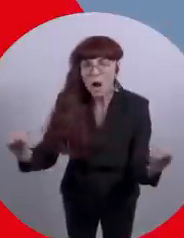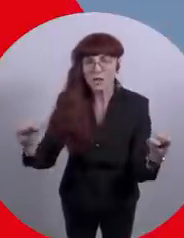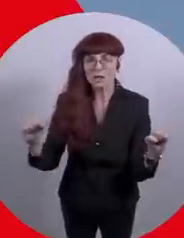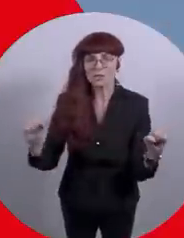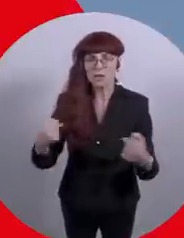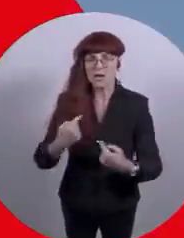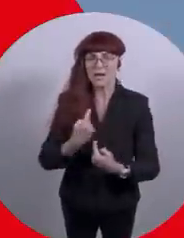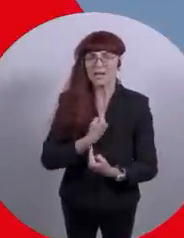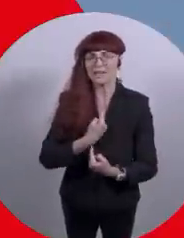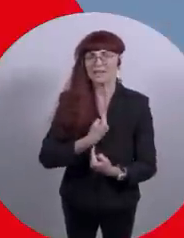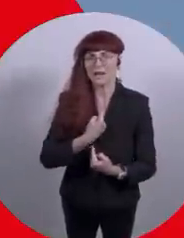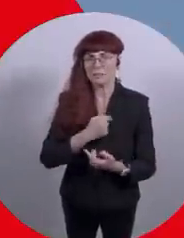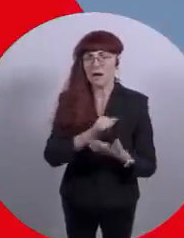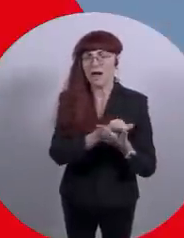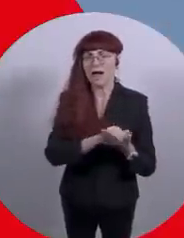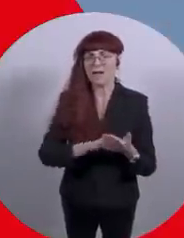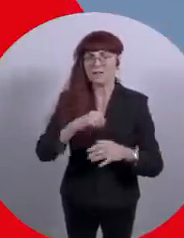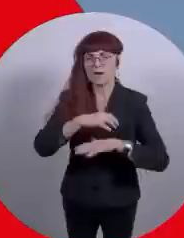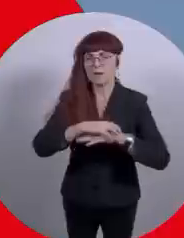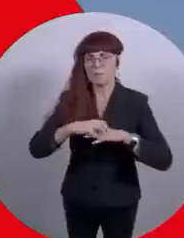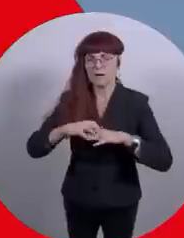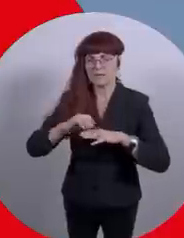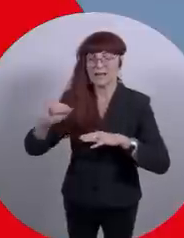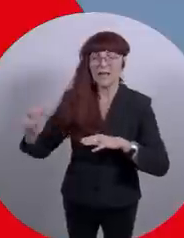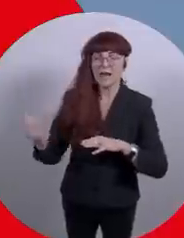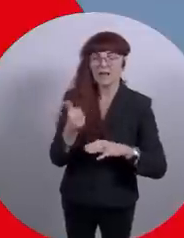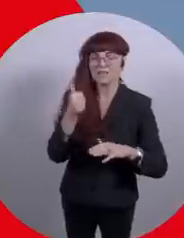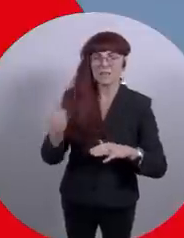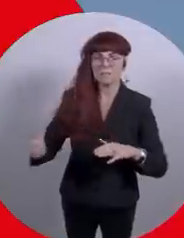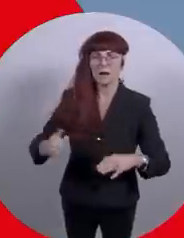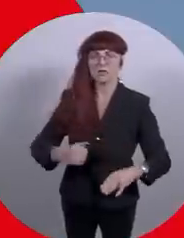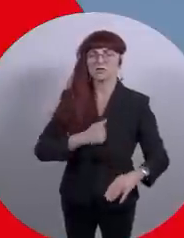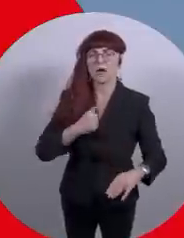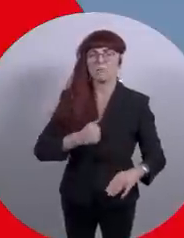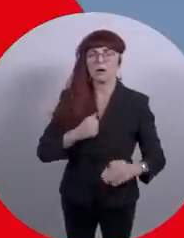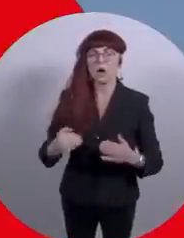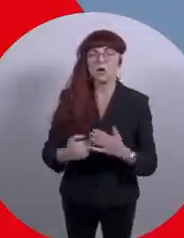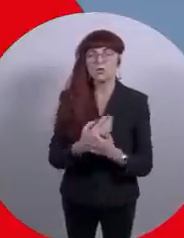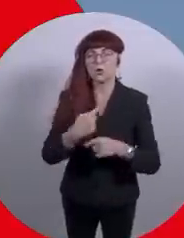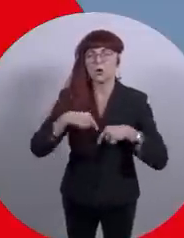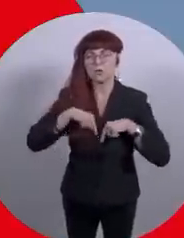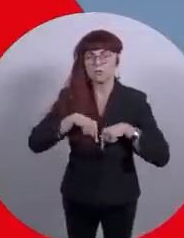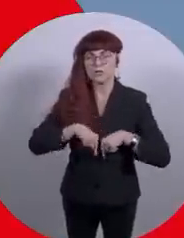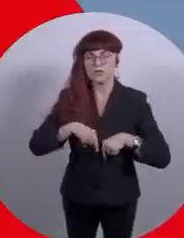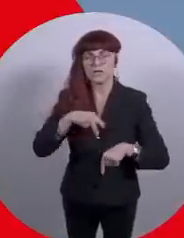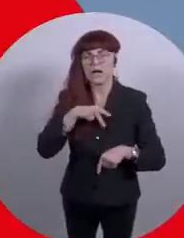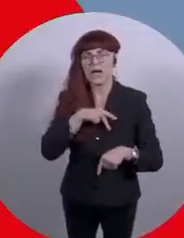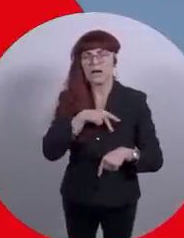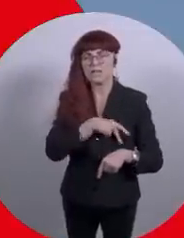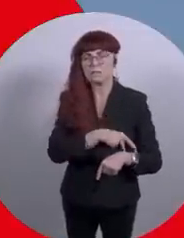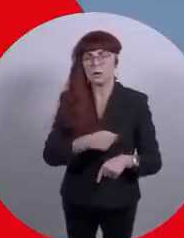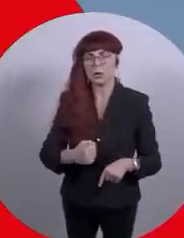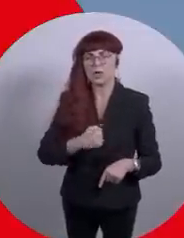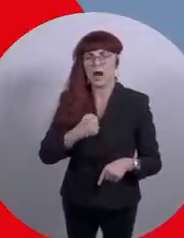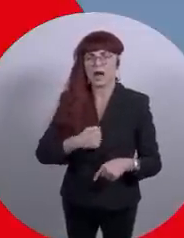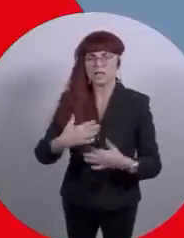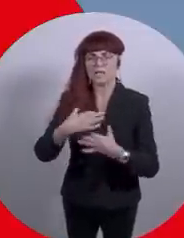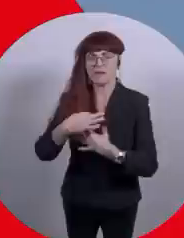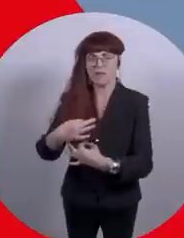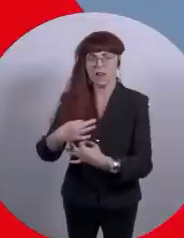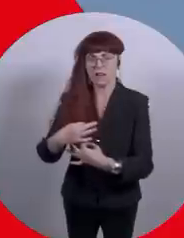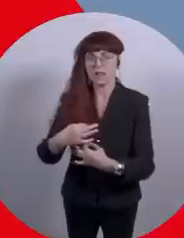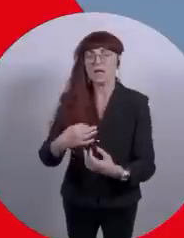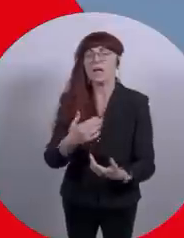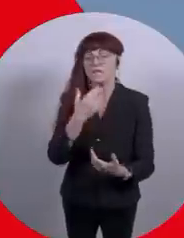selber Anfang März als erst in der Steiermark als neue Vorsitzende der SPÖ Graz gewählt worden von den